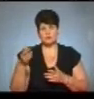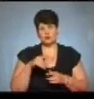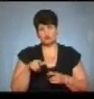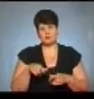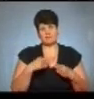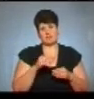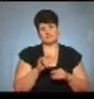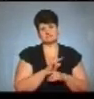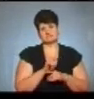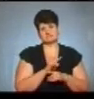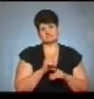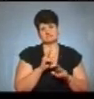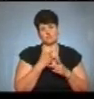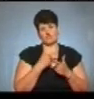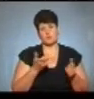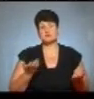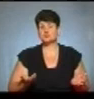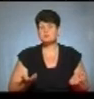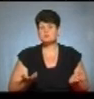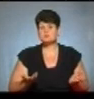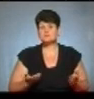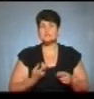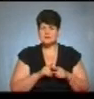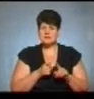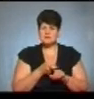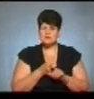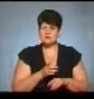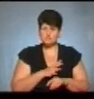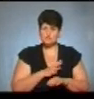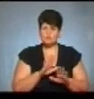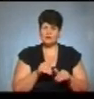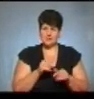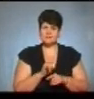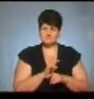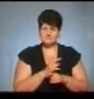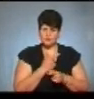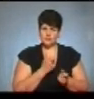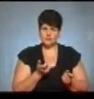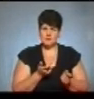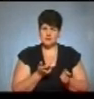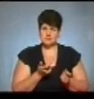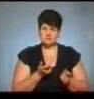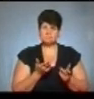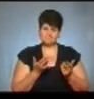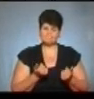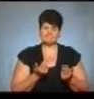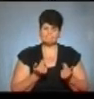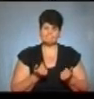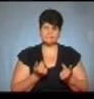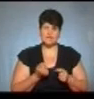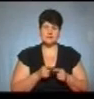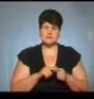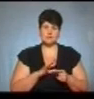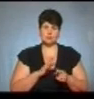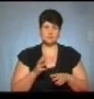подавали неправдиву інформацію. Тобто це стосувалося саме подання неправдивої інформації? Так, і це було